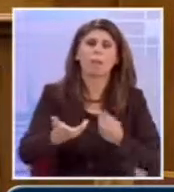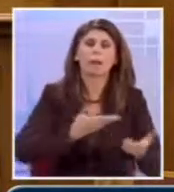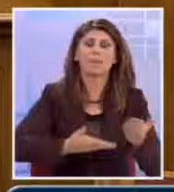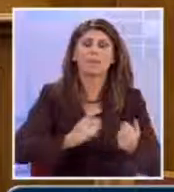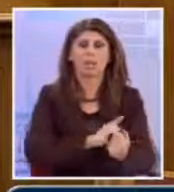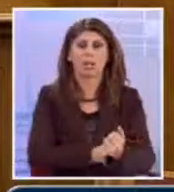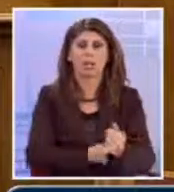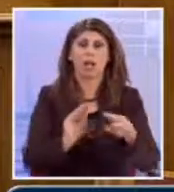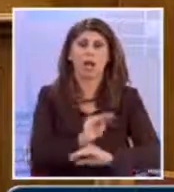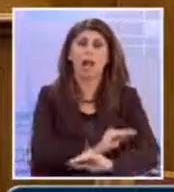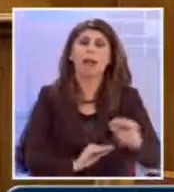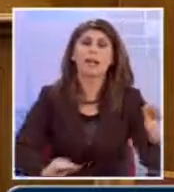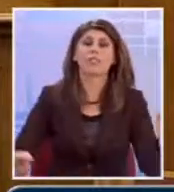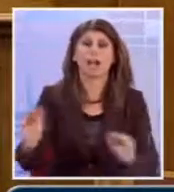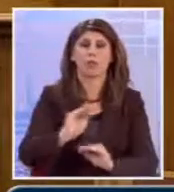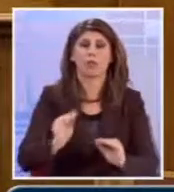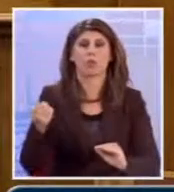για την αναδιάρθρωση του χρέους.